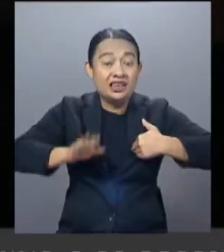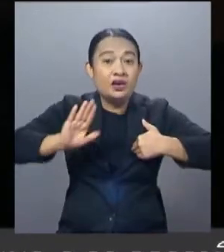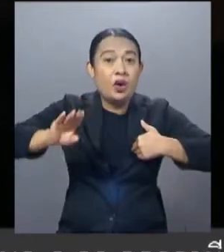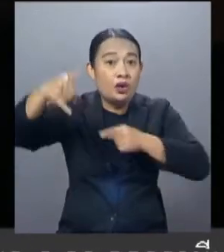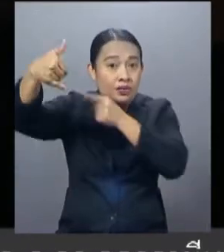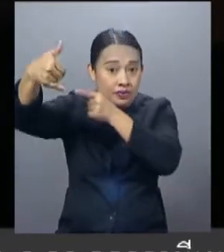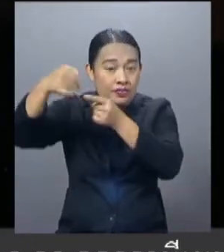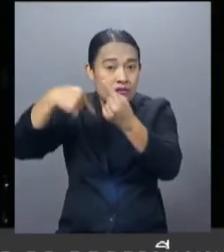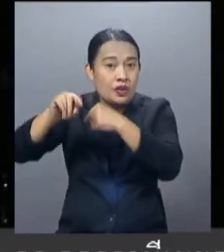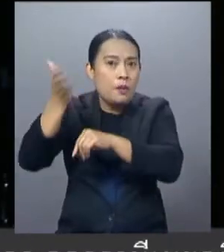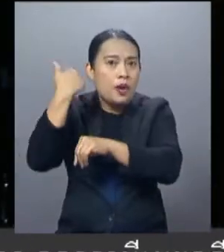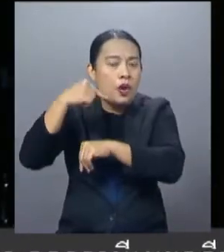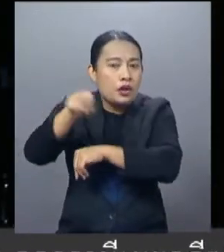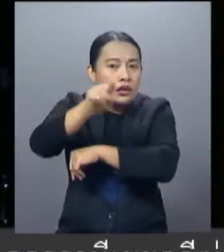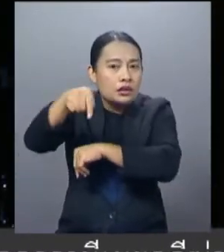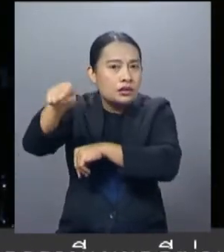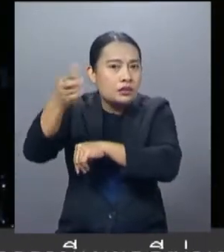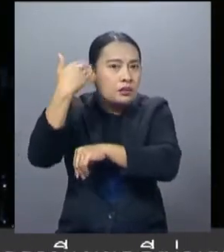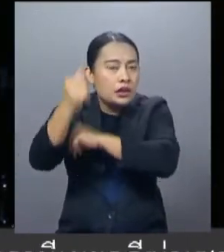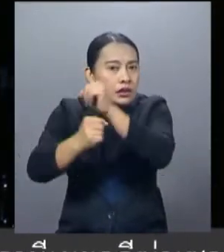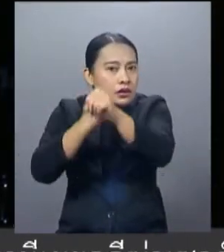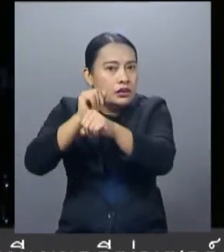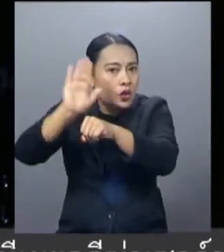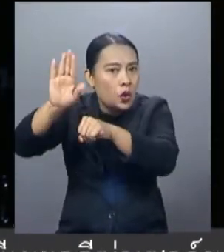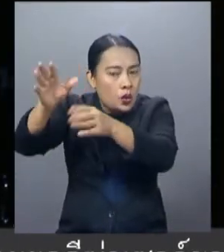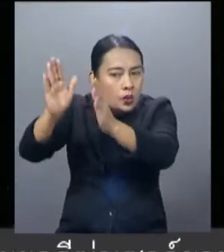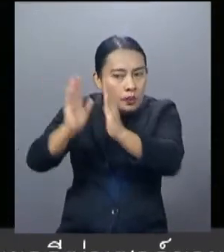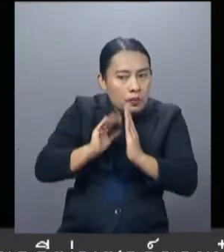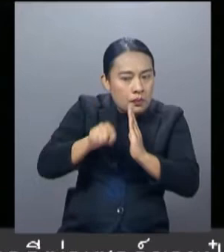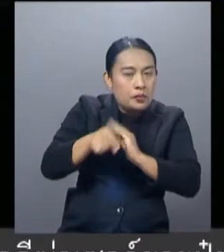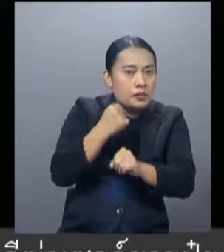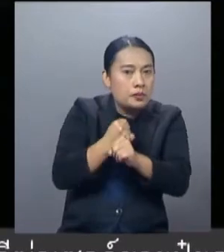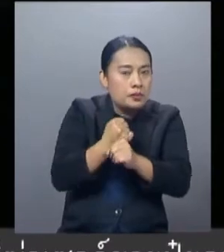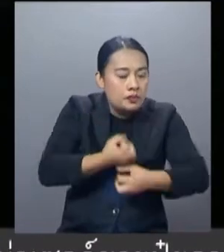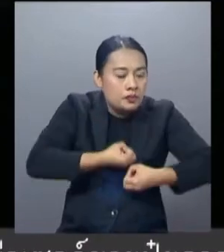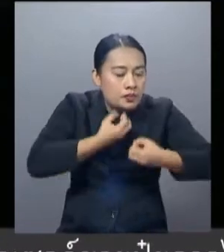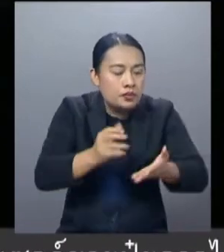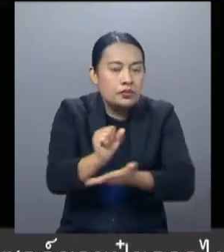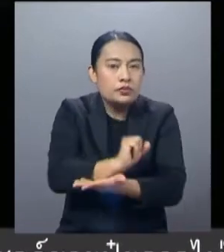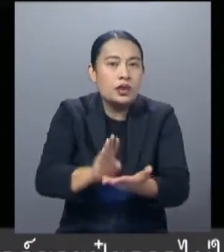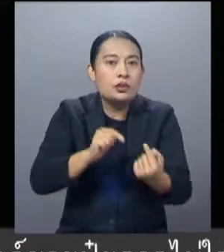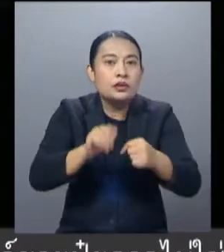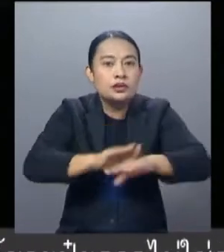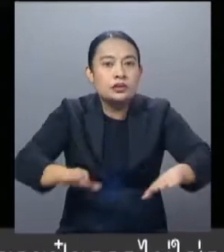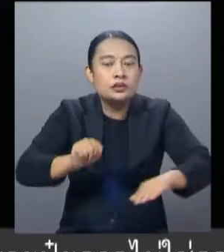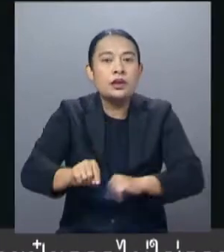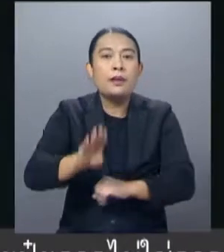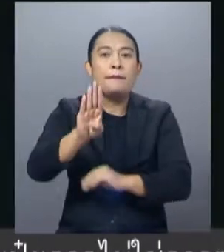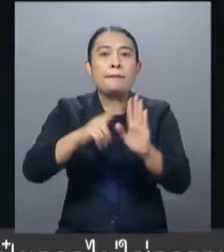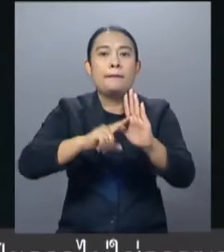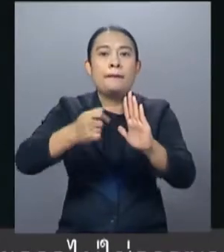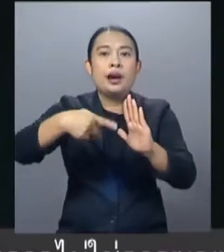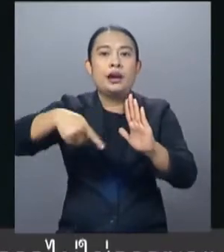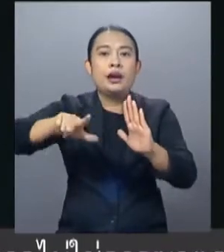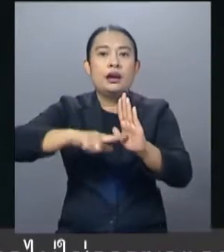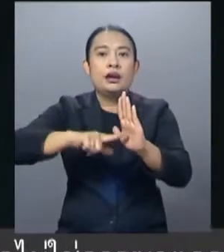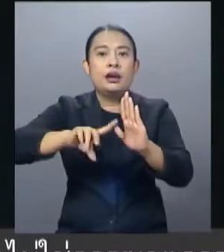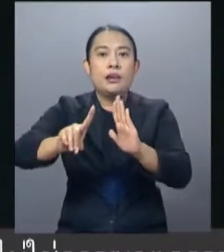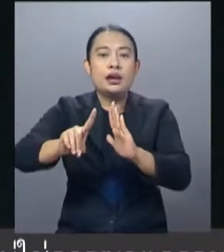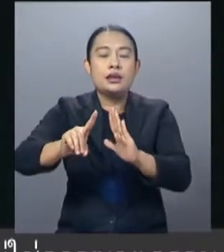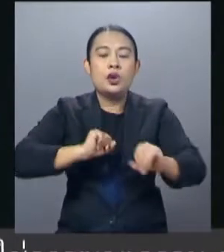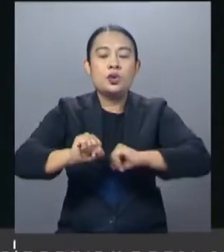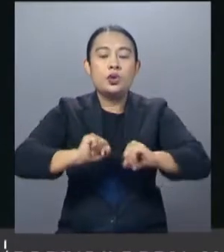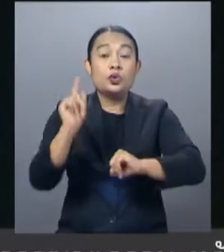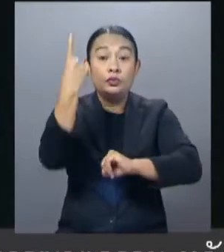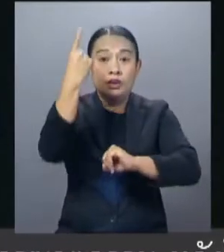ในศตวรรษที่14ถ่ายทอดโดยนักเรียนจากโรงเรียนใกล้เคียงสถาบันกัลยาณิวัฒนาย่านบางพลัดเปิดโอกาสให้เยาวชนรุ่นใหม่ได้